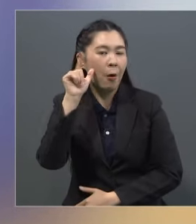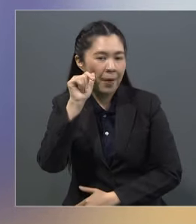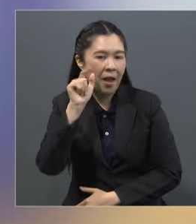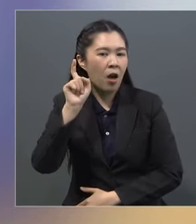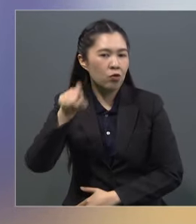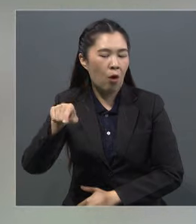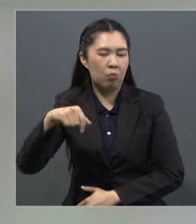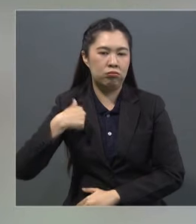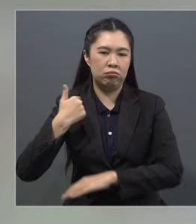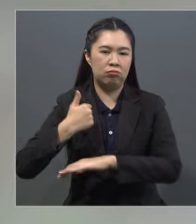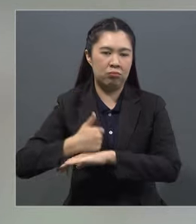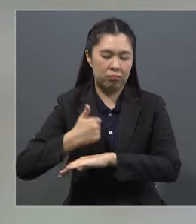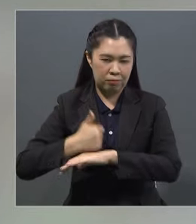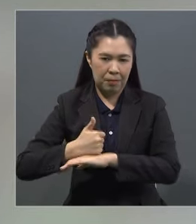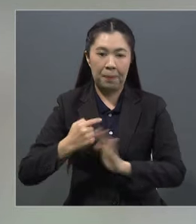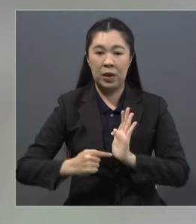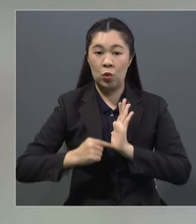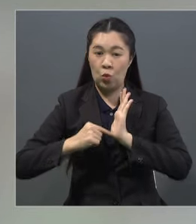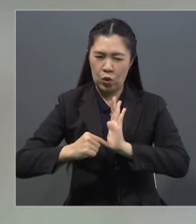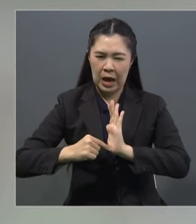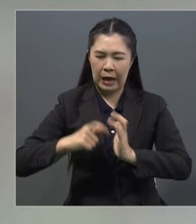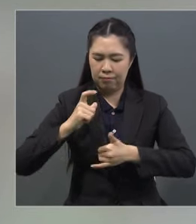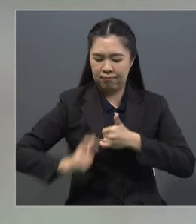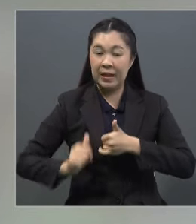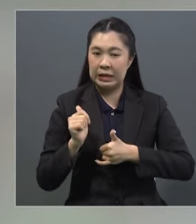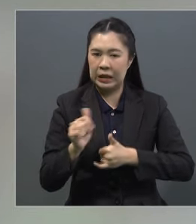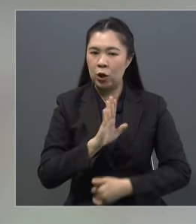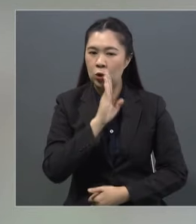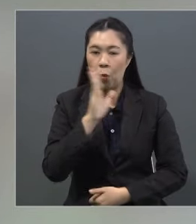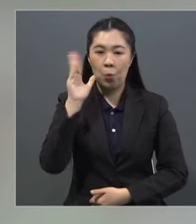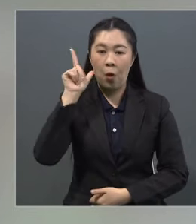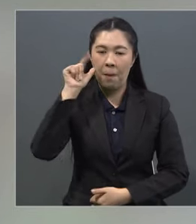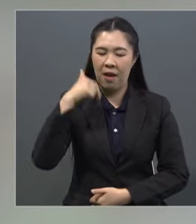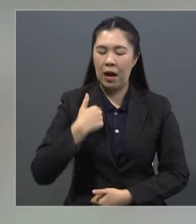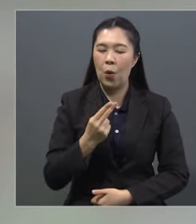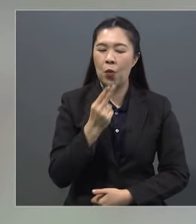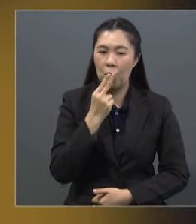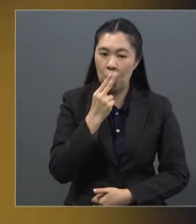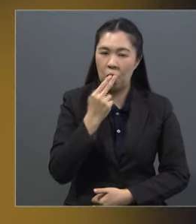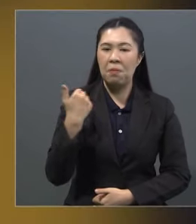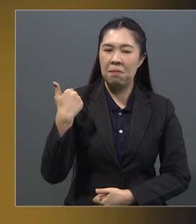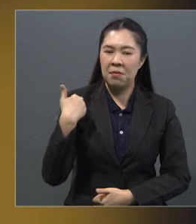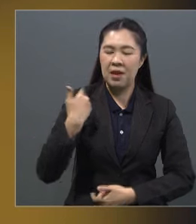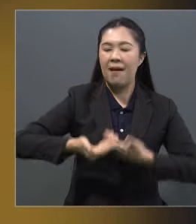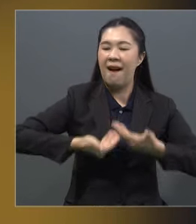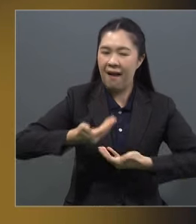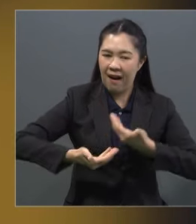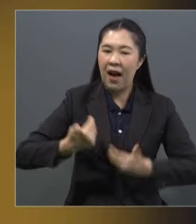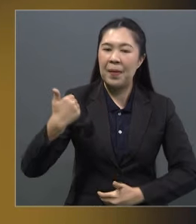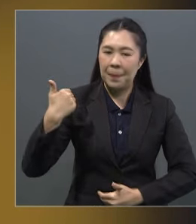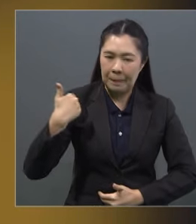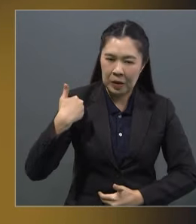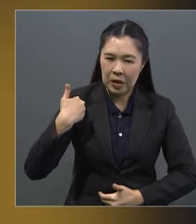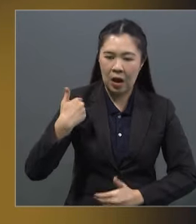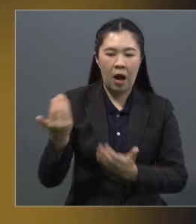เป็นตัวอย่างที่ดีให้กับลูกๆหากพ่อแม่สูบบุหรี่ไฟฟ้าเสียเองหรือว่าขายบุหรี่ไฟฟ้าเสียเองเนี่ยก็ไม่อาจ